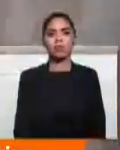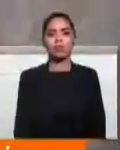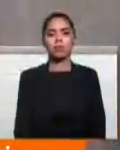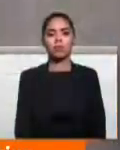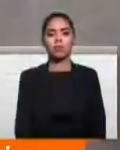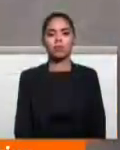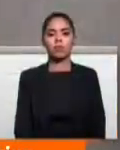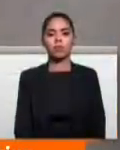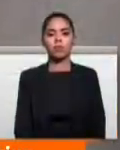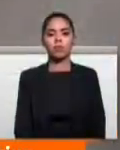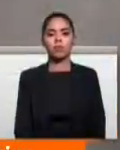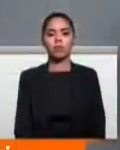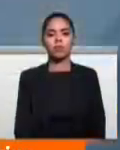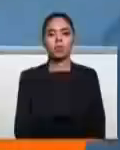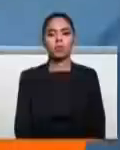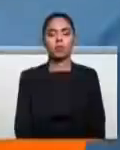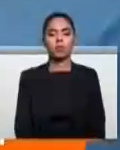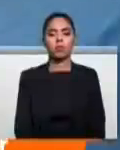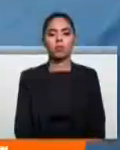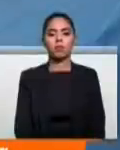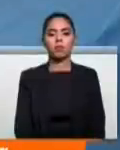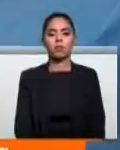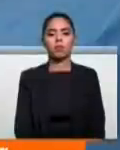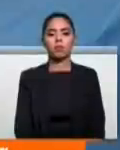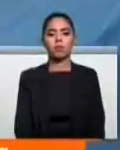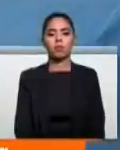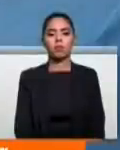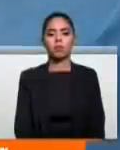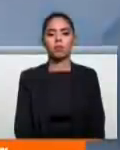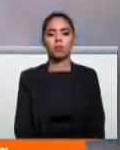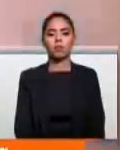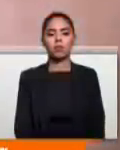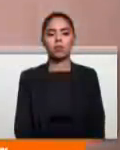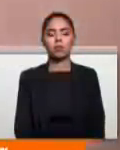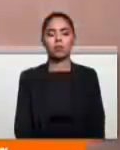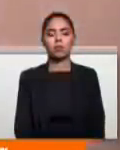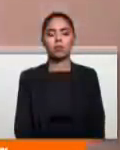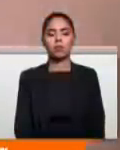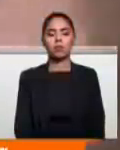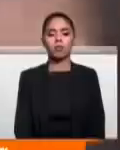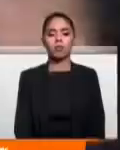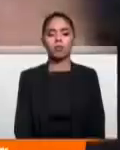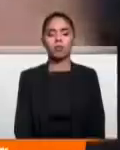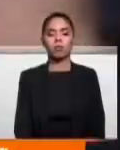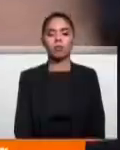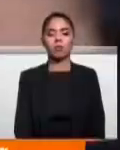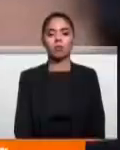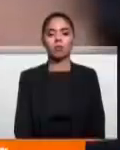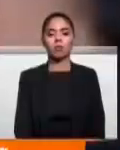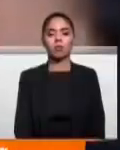yanıyor benim çocuğumun katili Biz elkıran tuvalet giymiş ödül verildi